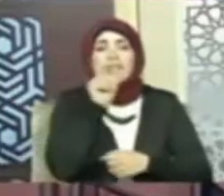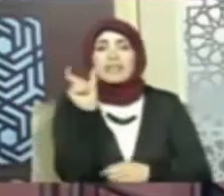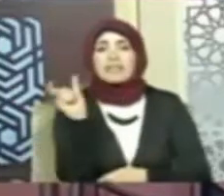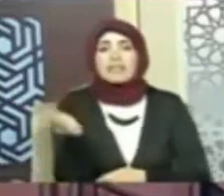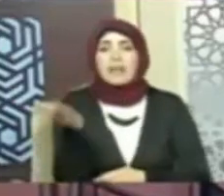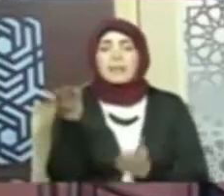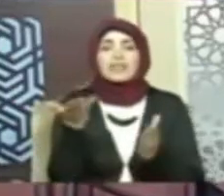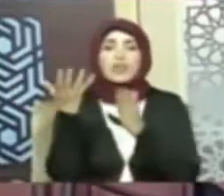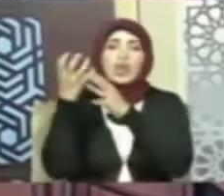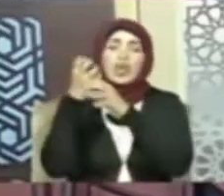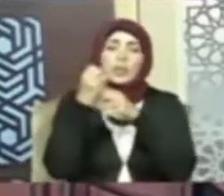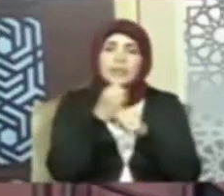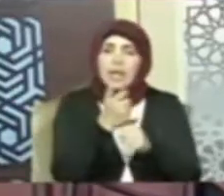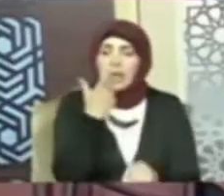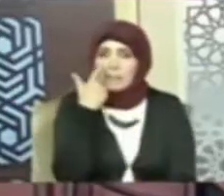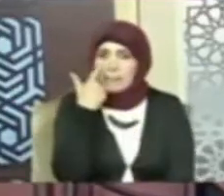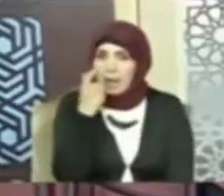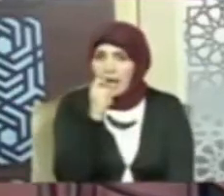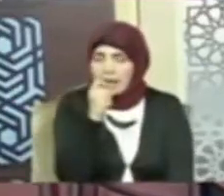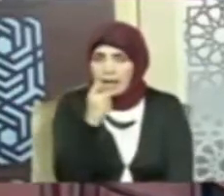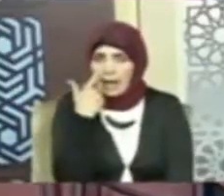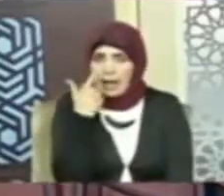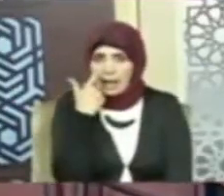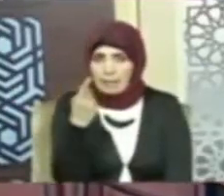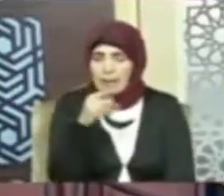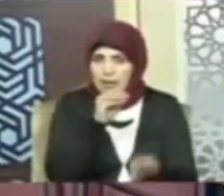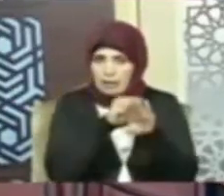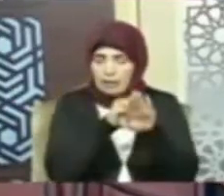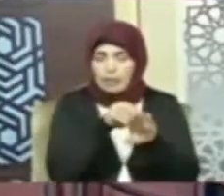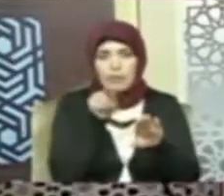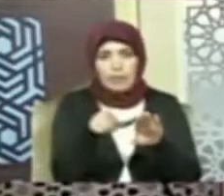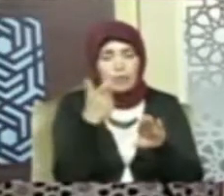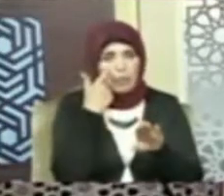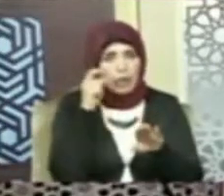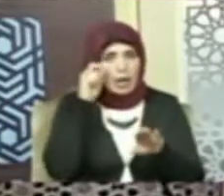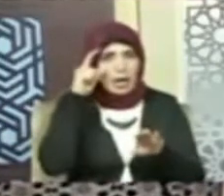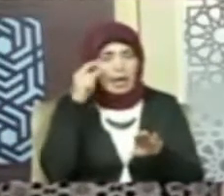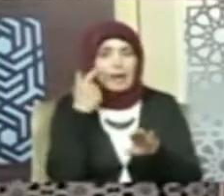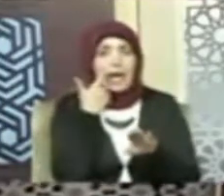وسلم يحذرنا جميعا وينبهنا